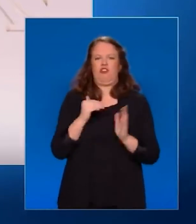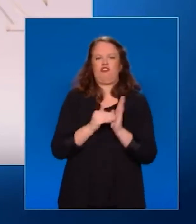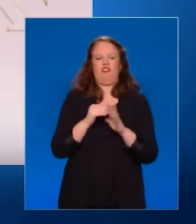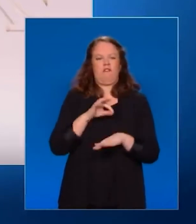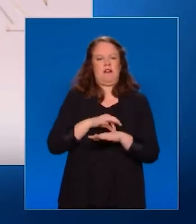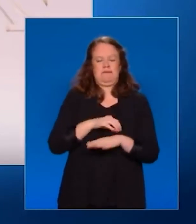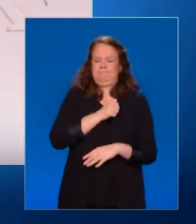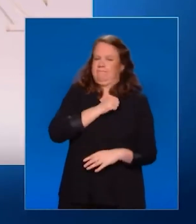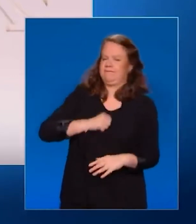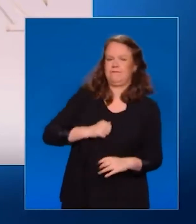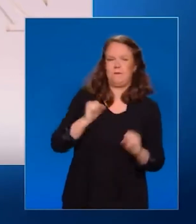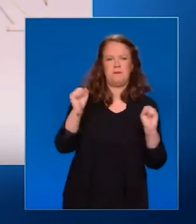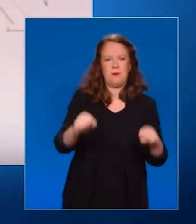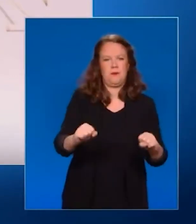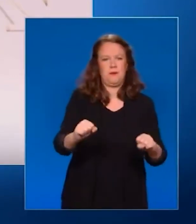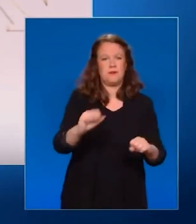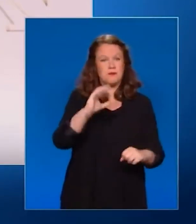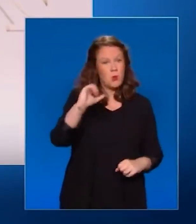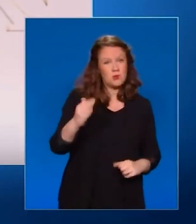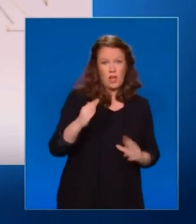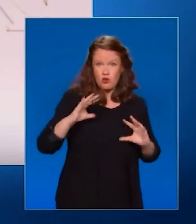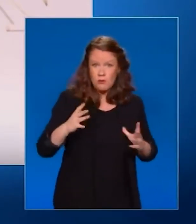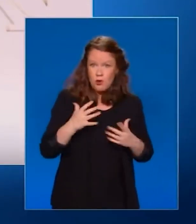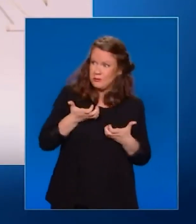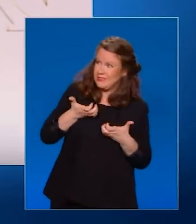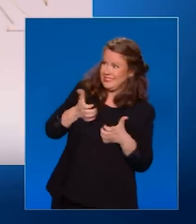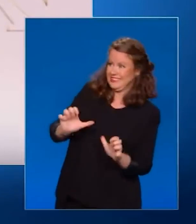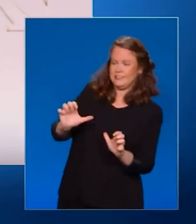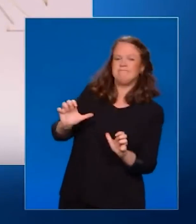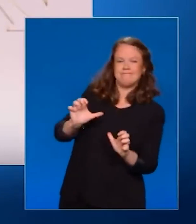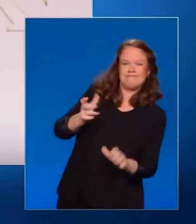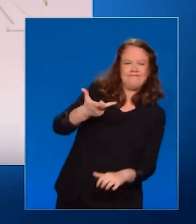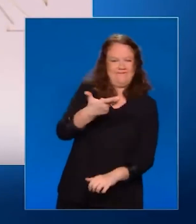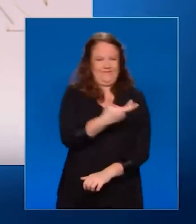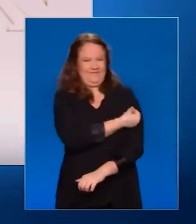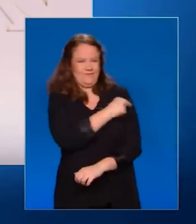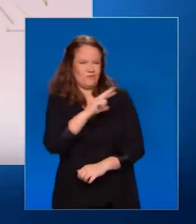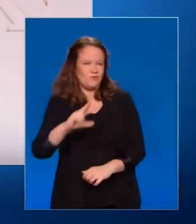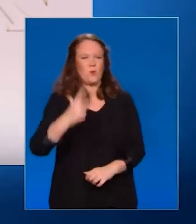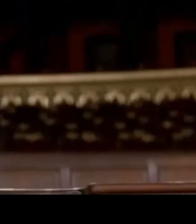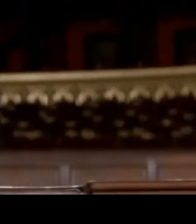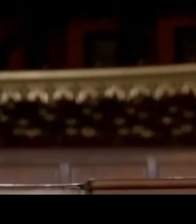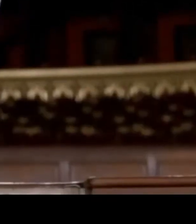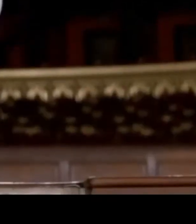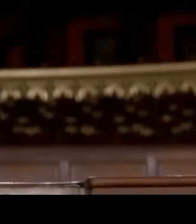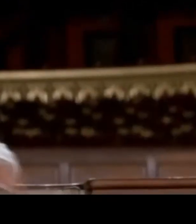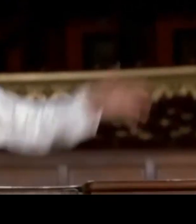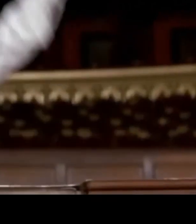d'immunité est l'injection d'une dose de vaccin supplémentaire, ce qu'on appelle le rappel.